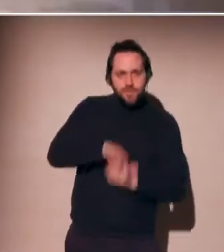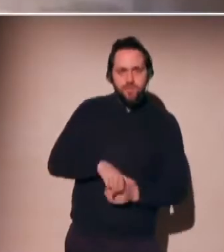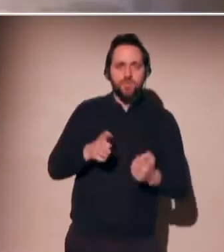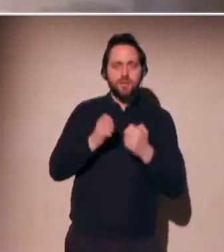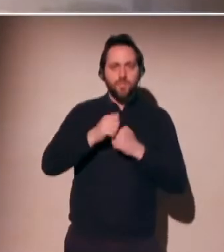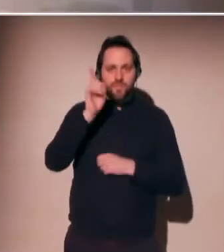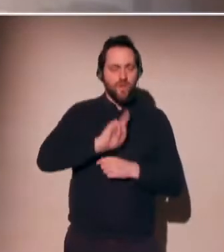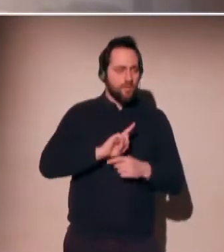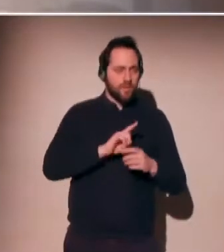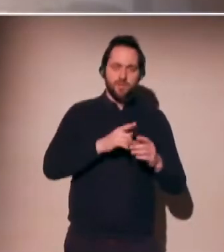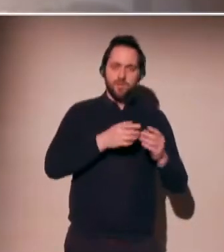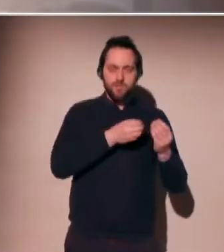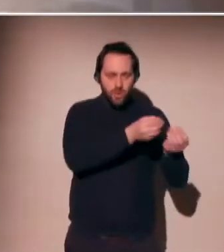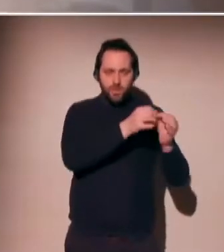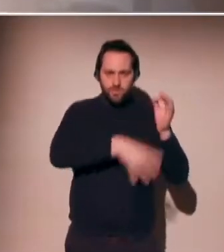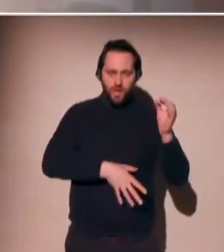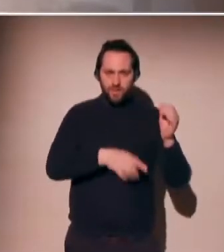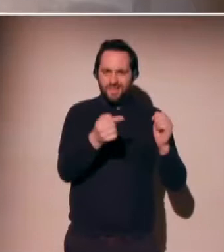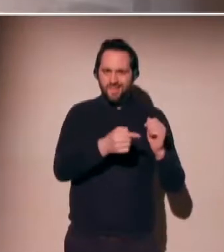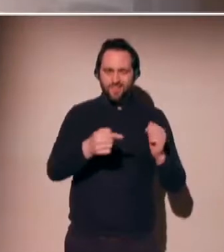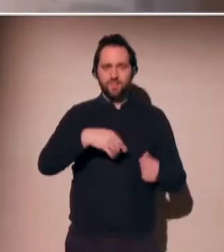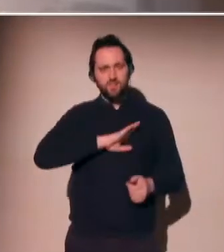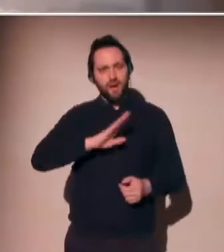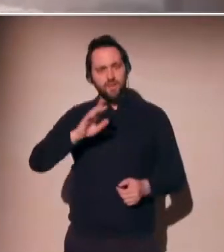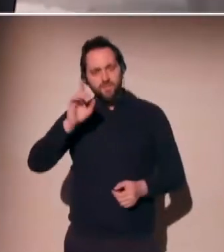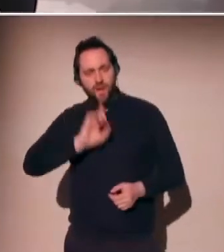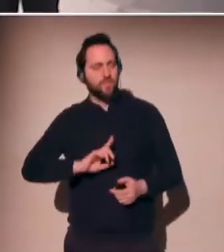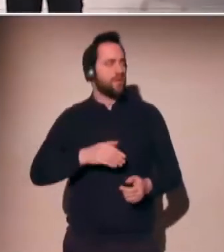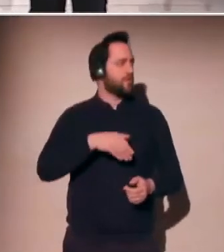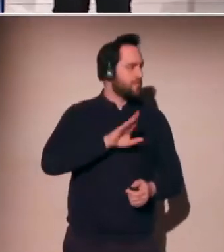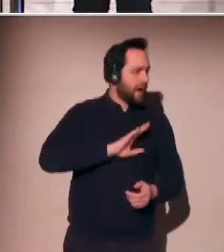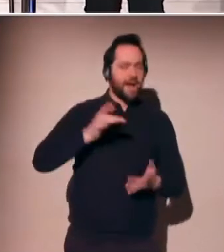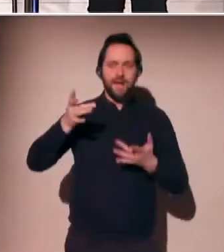de moins bons résultats? Est-ce que ce sont les personnes qui ont des